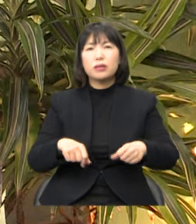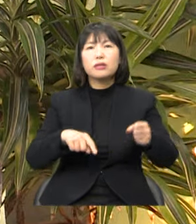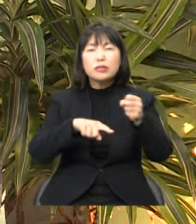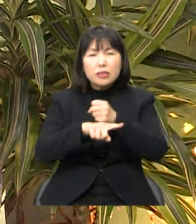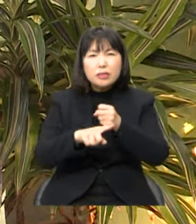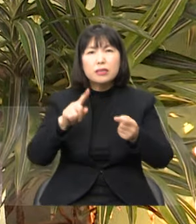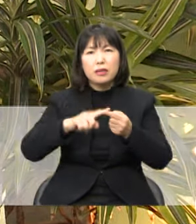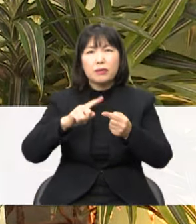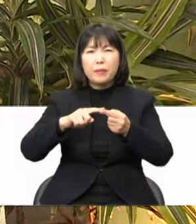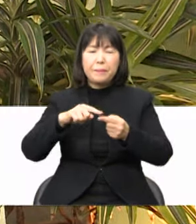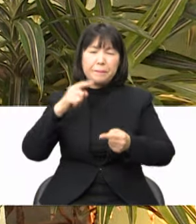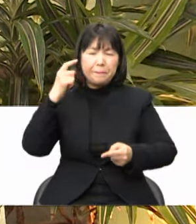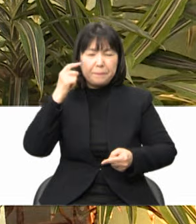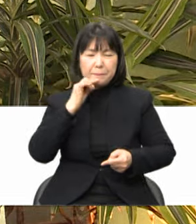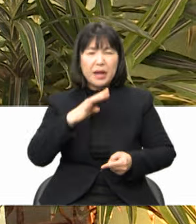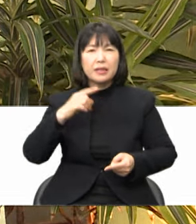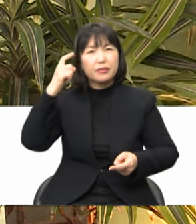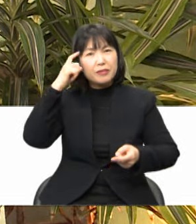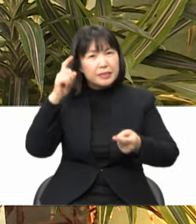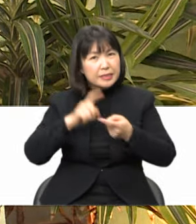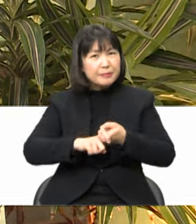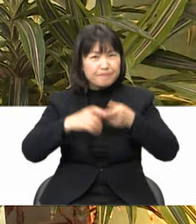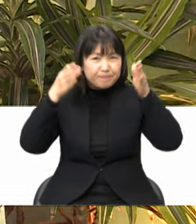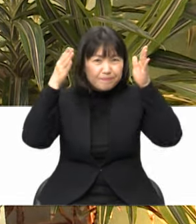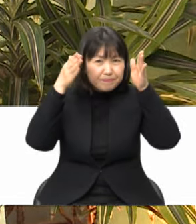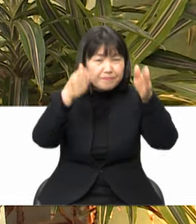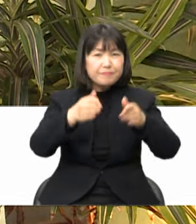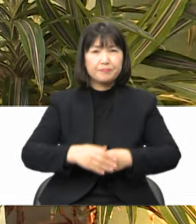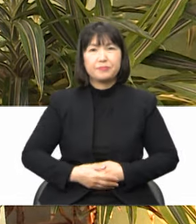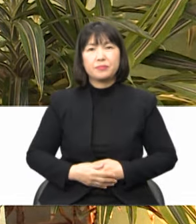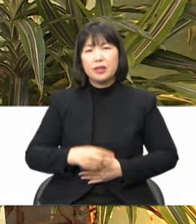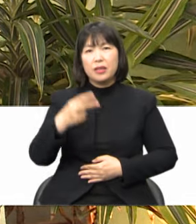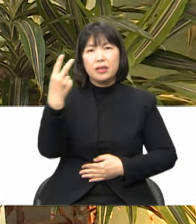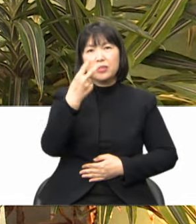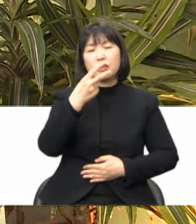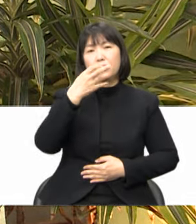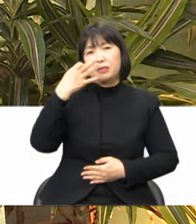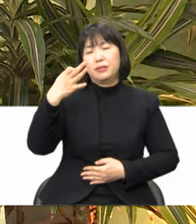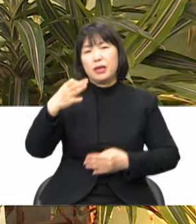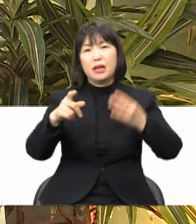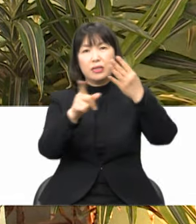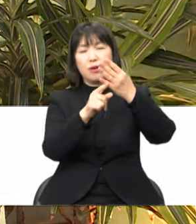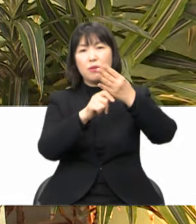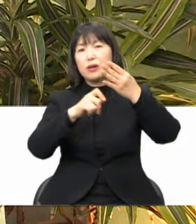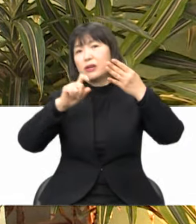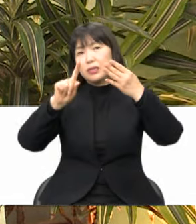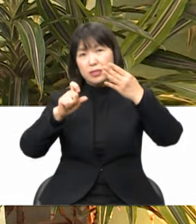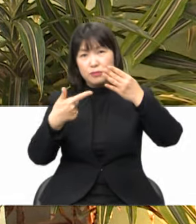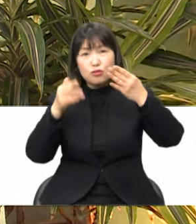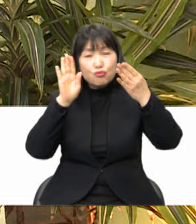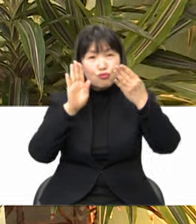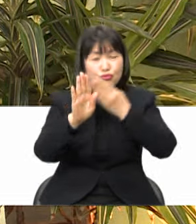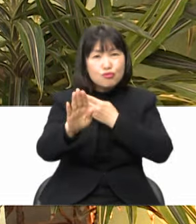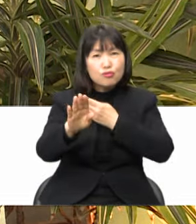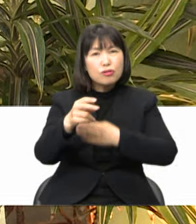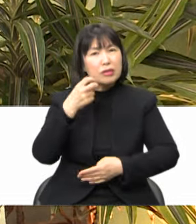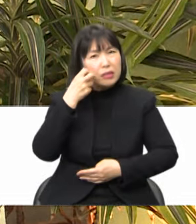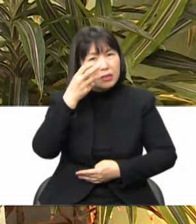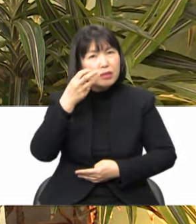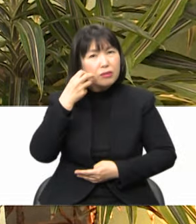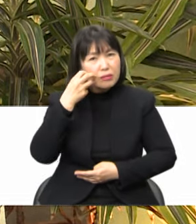달 는 일반 회사원이었고 2014년 3월 16일 이후로 아마 2